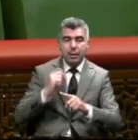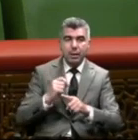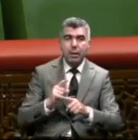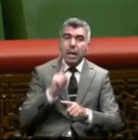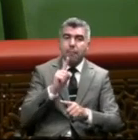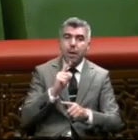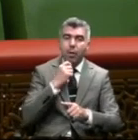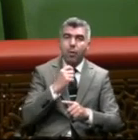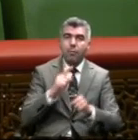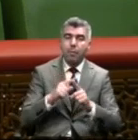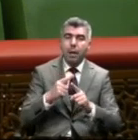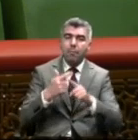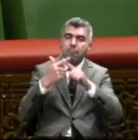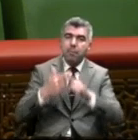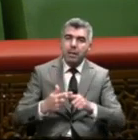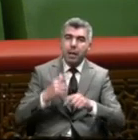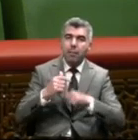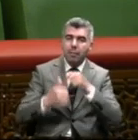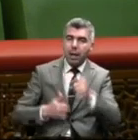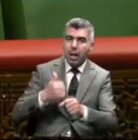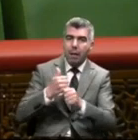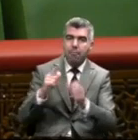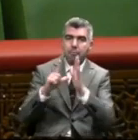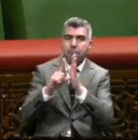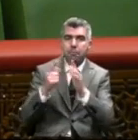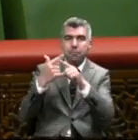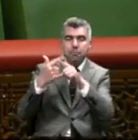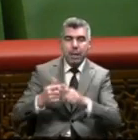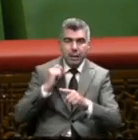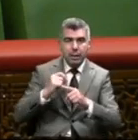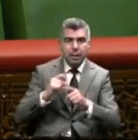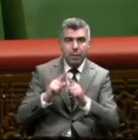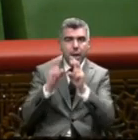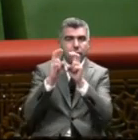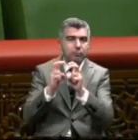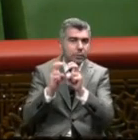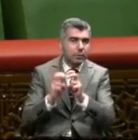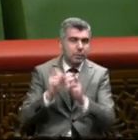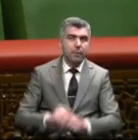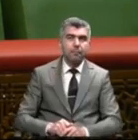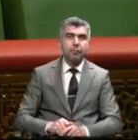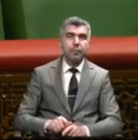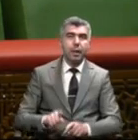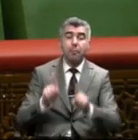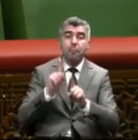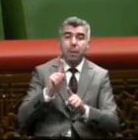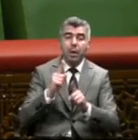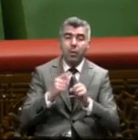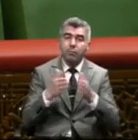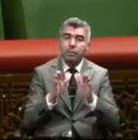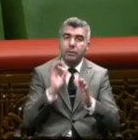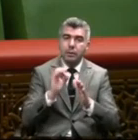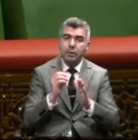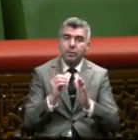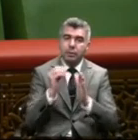عبر انتظار نهايه السنه الماليه من اجل استفاده منها في تقليص نسبه العجز الا انه باختبار باختياركم على الاعتمادات